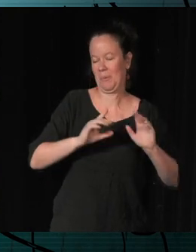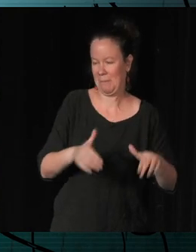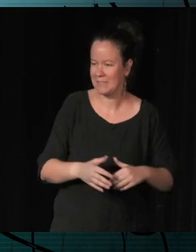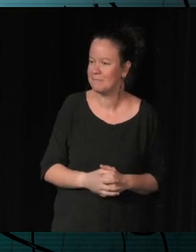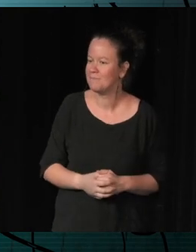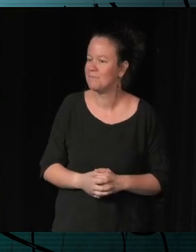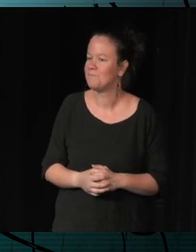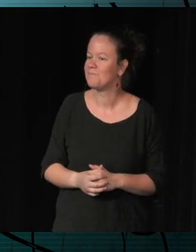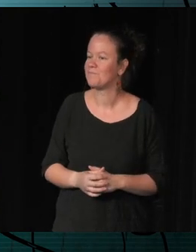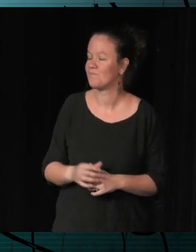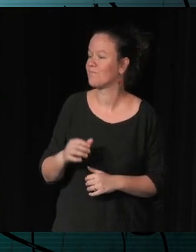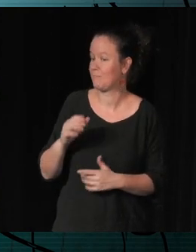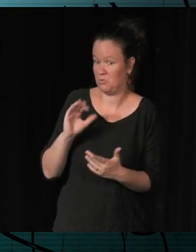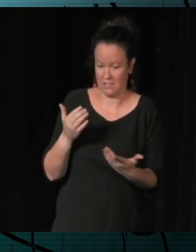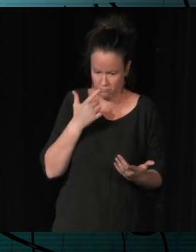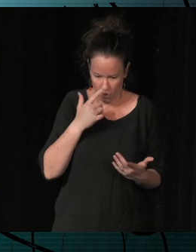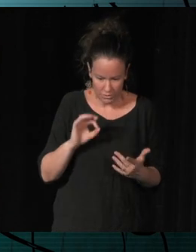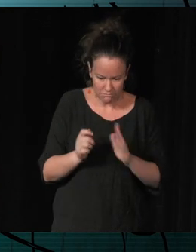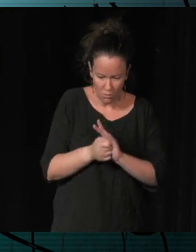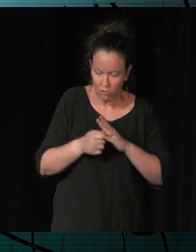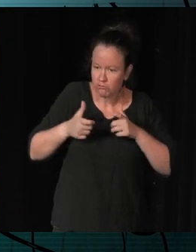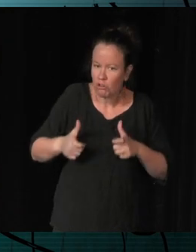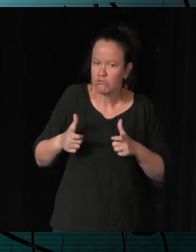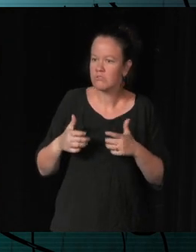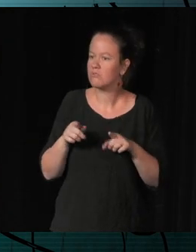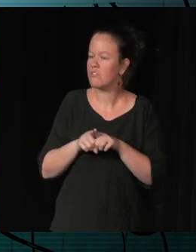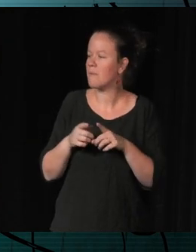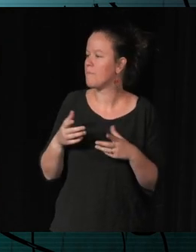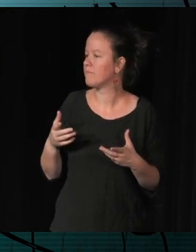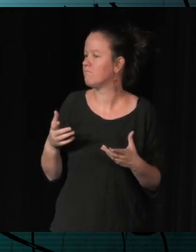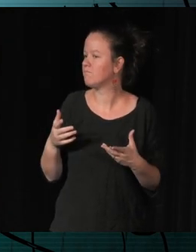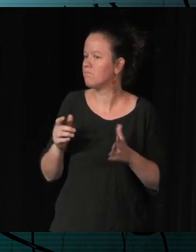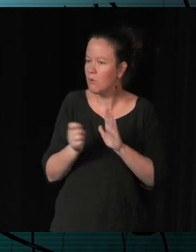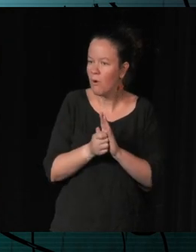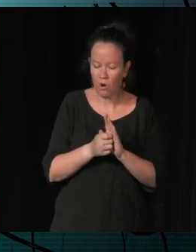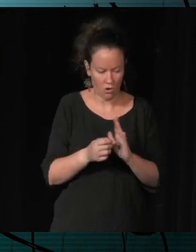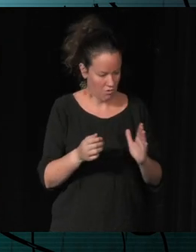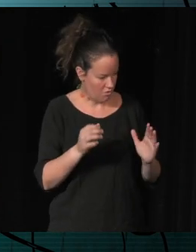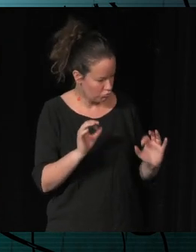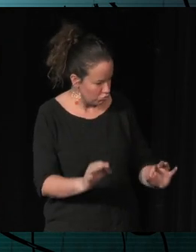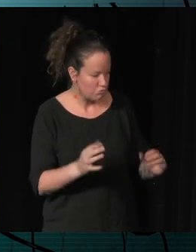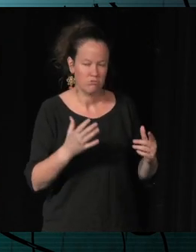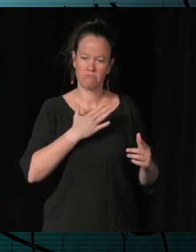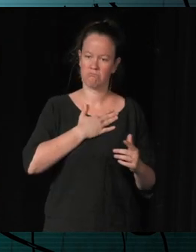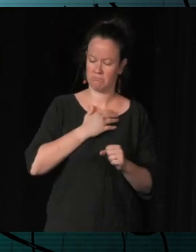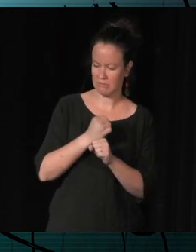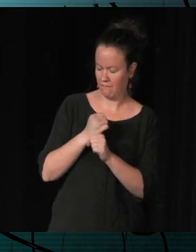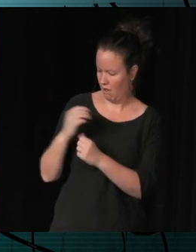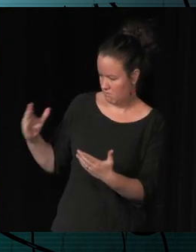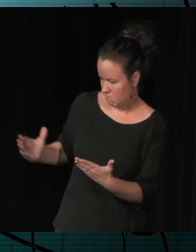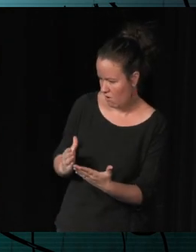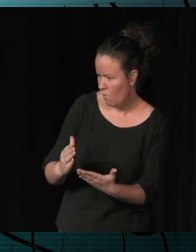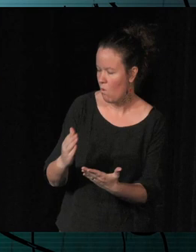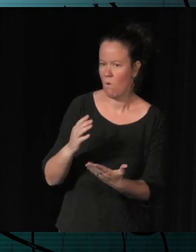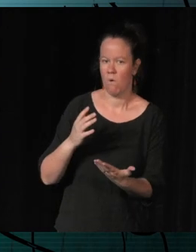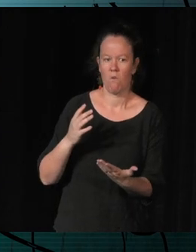donc ça a été le la chance d'être un moment de dans le temps de dans moi mon parcours aussi et de ce que j'avais envie de faire et de